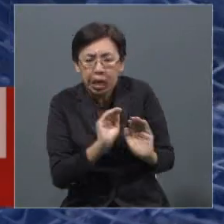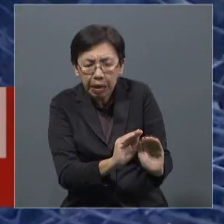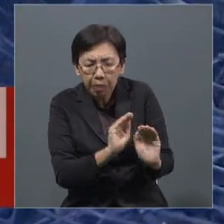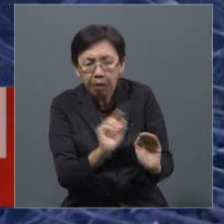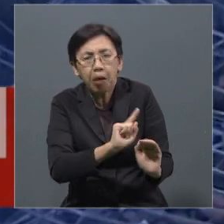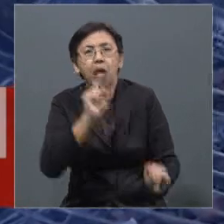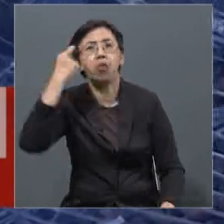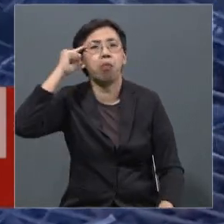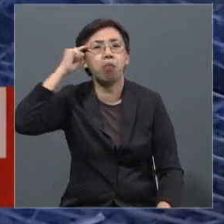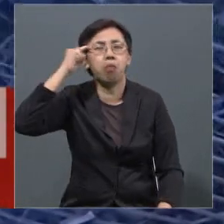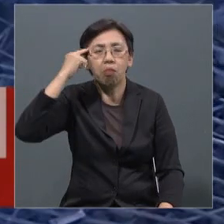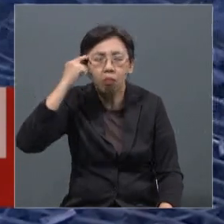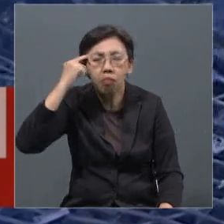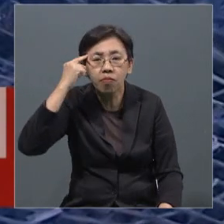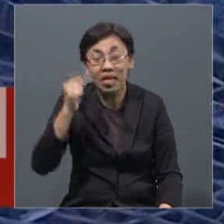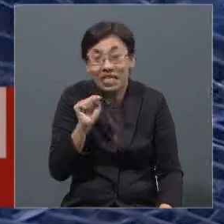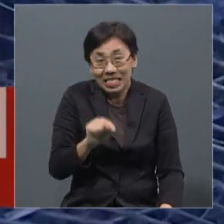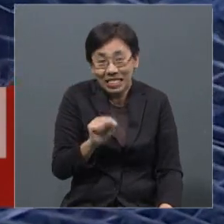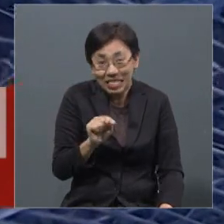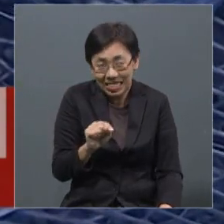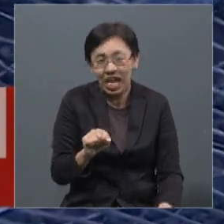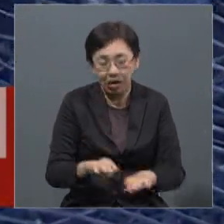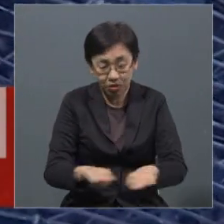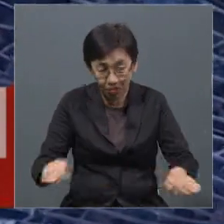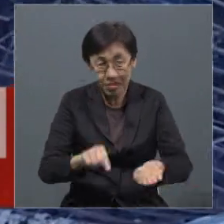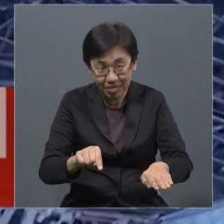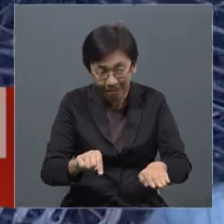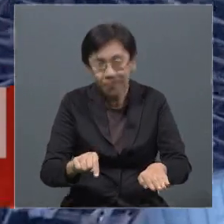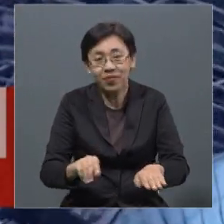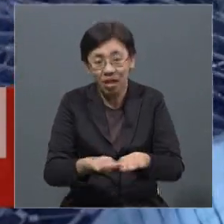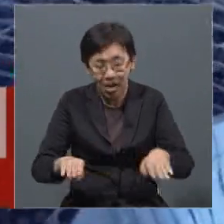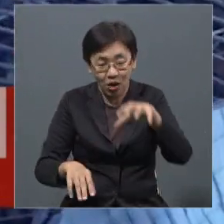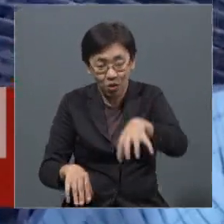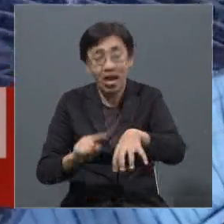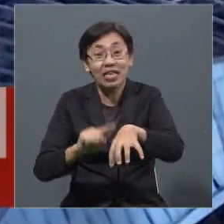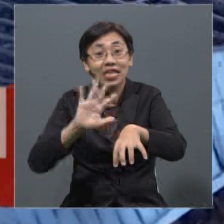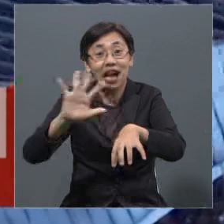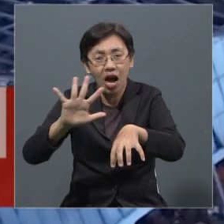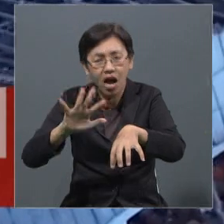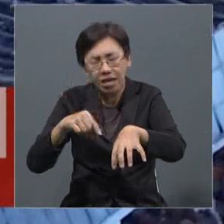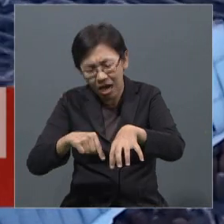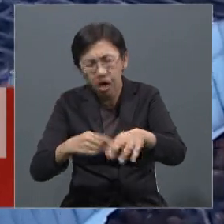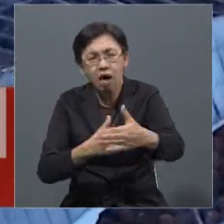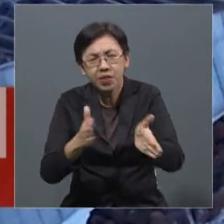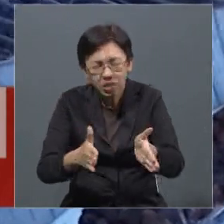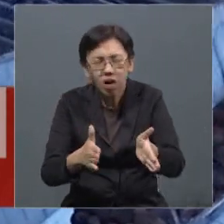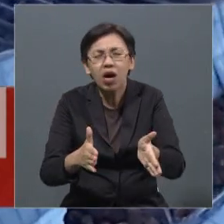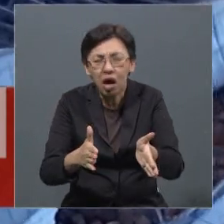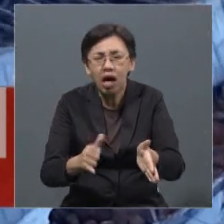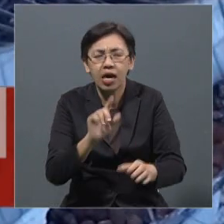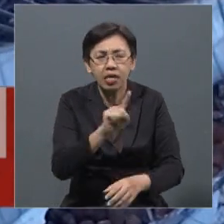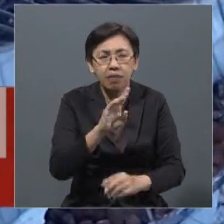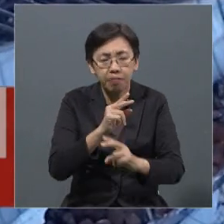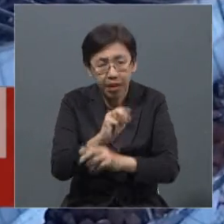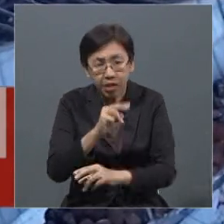ฮะสิ่งที่คุณผู้ชมเห็นเนี่ยคือใต้พื้นล่างของตรงโกดัง5เนี่ยมันมีช่องสี่เหลี่ยมขนาดประมาณ 1มx 1